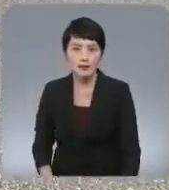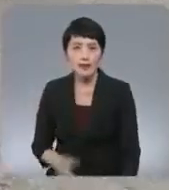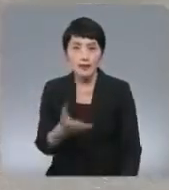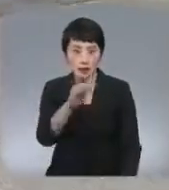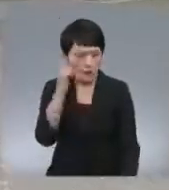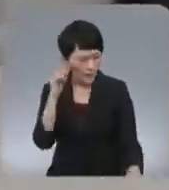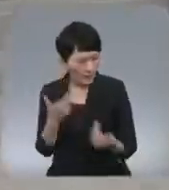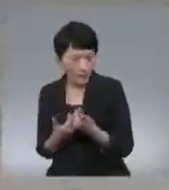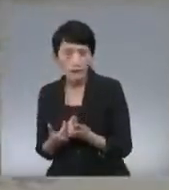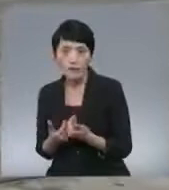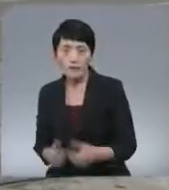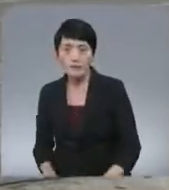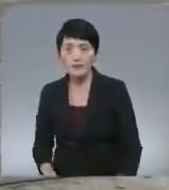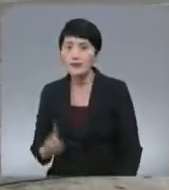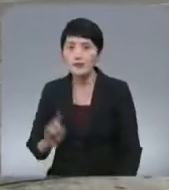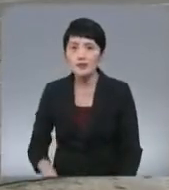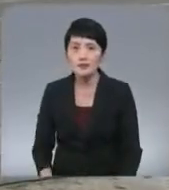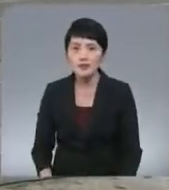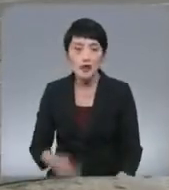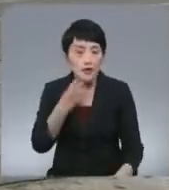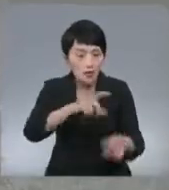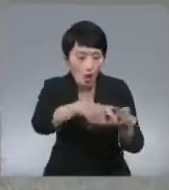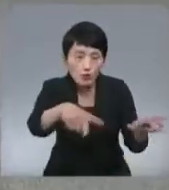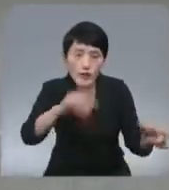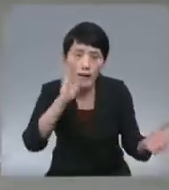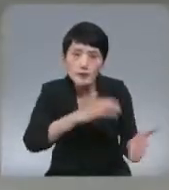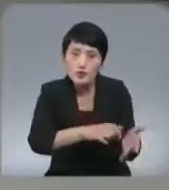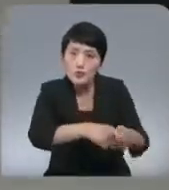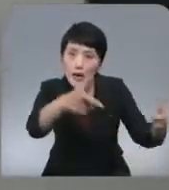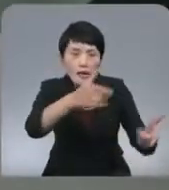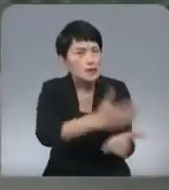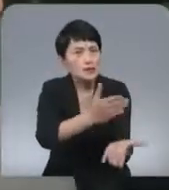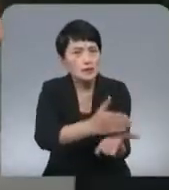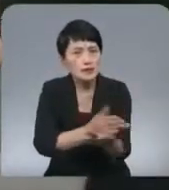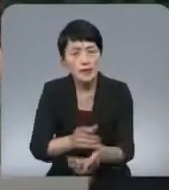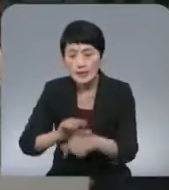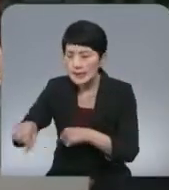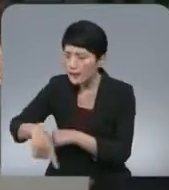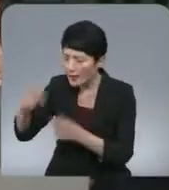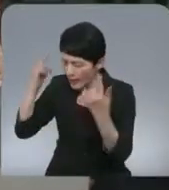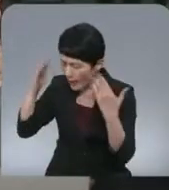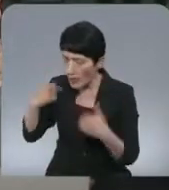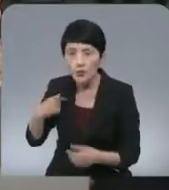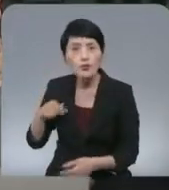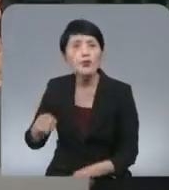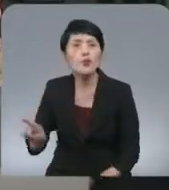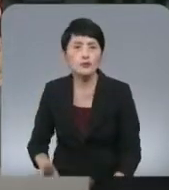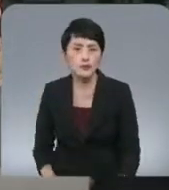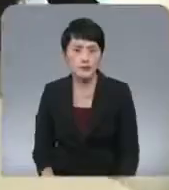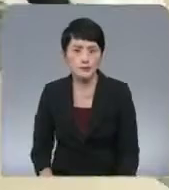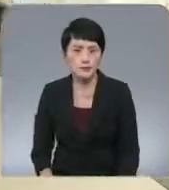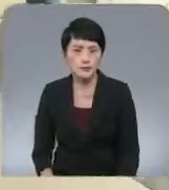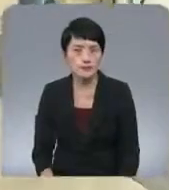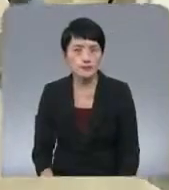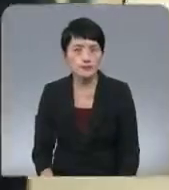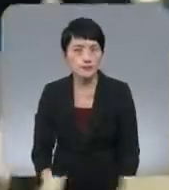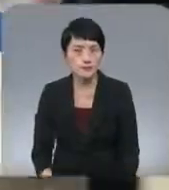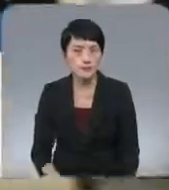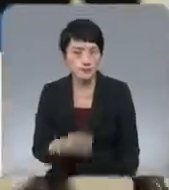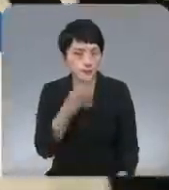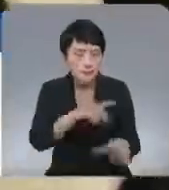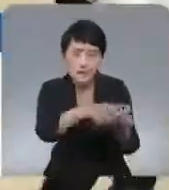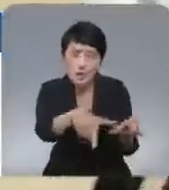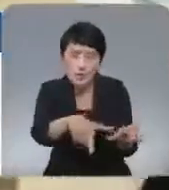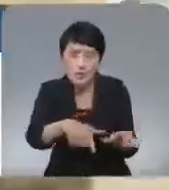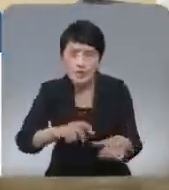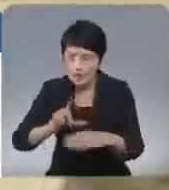déjà fait part de leur volonté d'accroître le quota d'élèves d'après un professeur de l'université ayhan cette mesure pourrait permettre aux autres industries